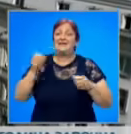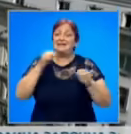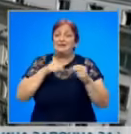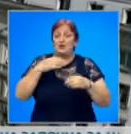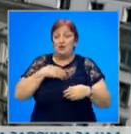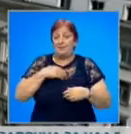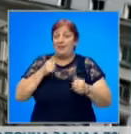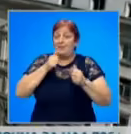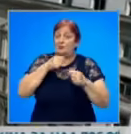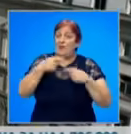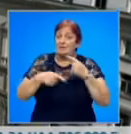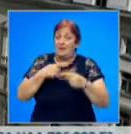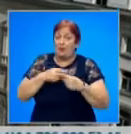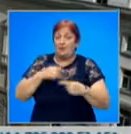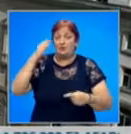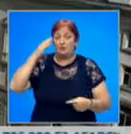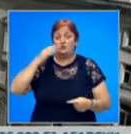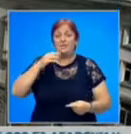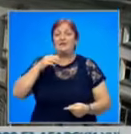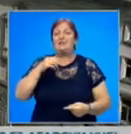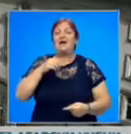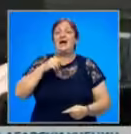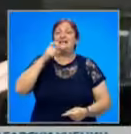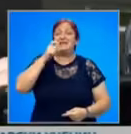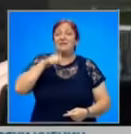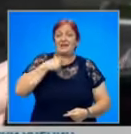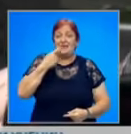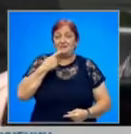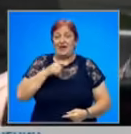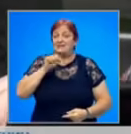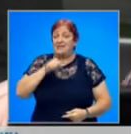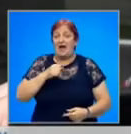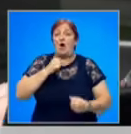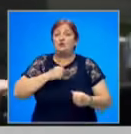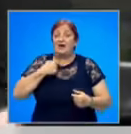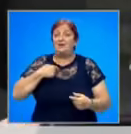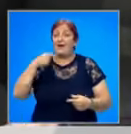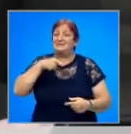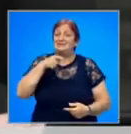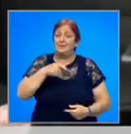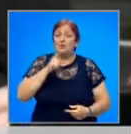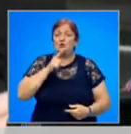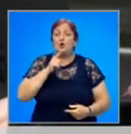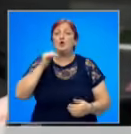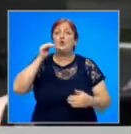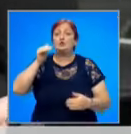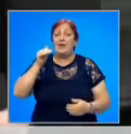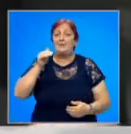има ли персонални промени? Служебният премиер заяви ясно. Да, очаквам аз да бъда този, който ще